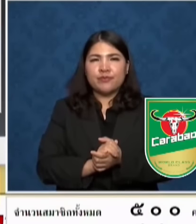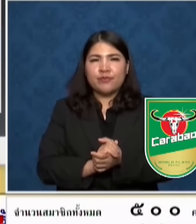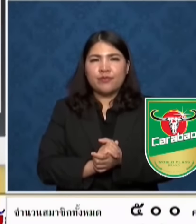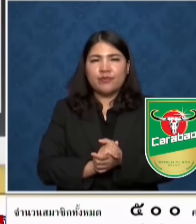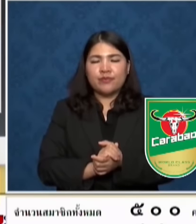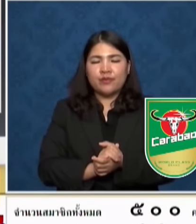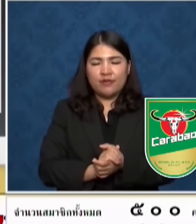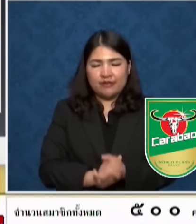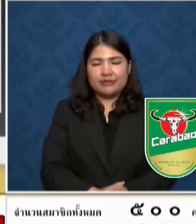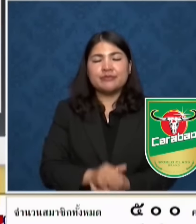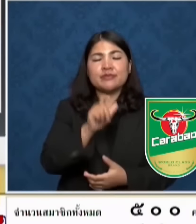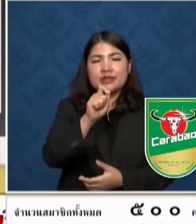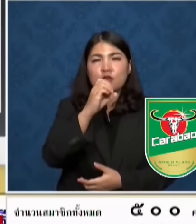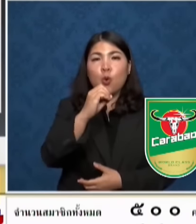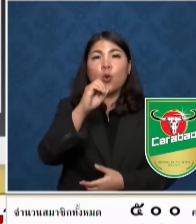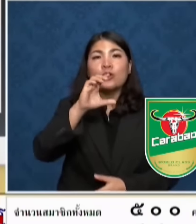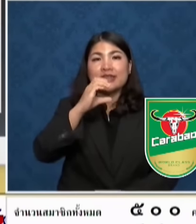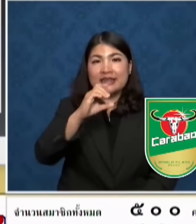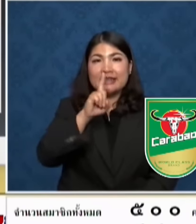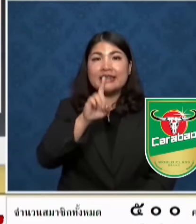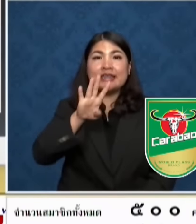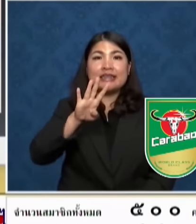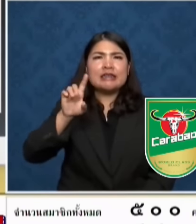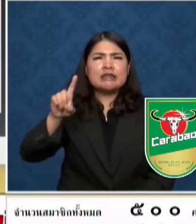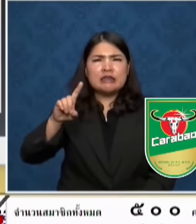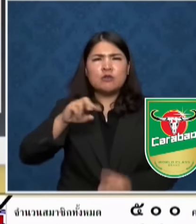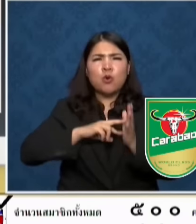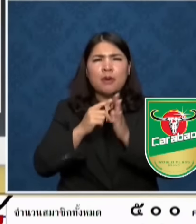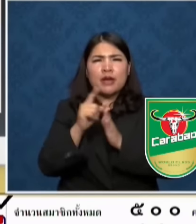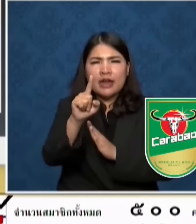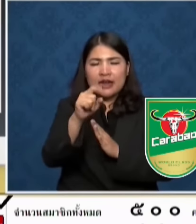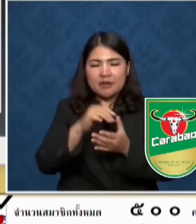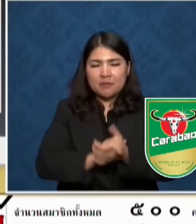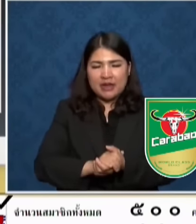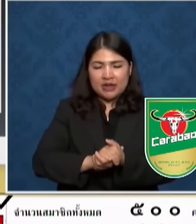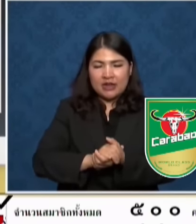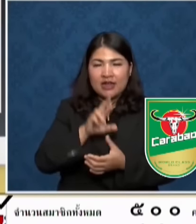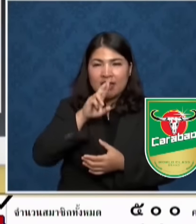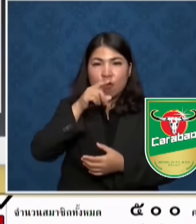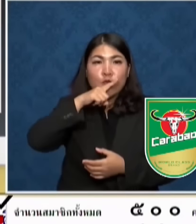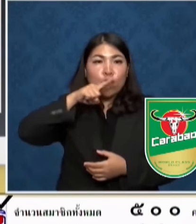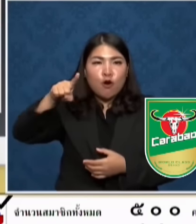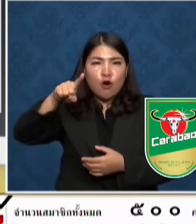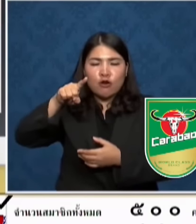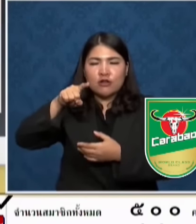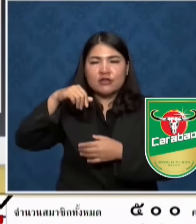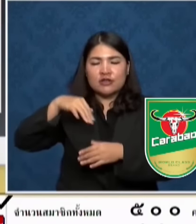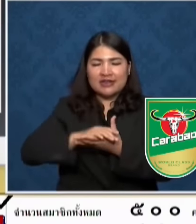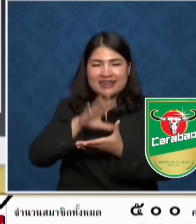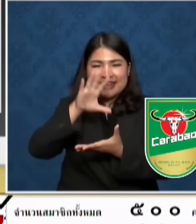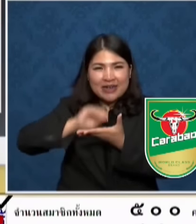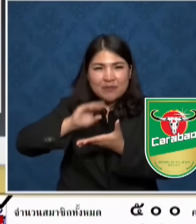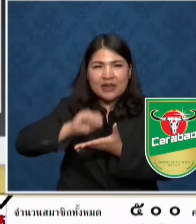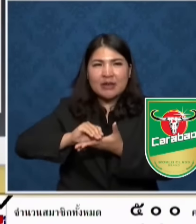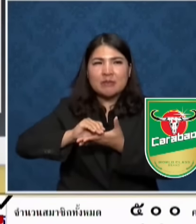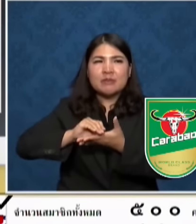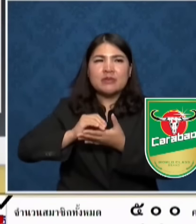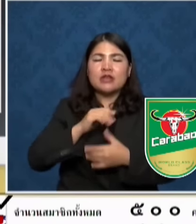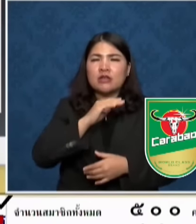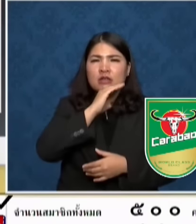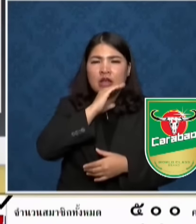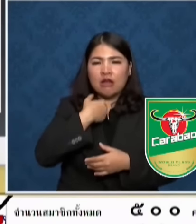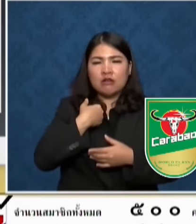AOC 1441ซึ่งเป็นระบบในการรับแจ้งคดีหลอกลวงออนไลน์ AOC 1441เนี่ย